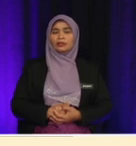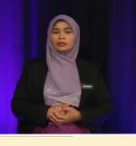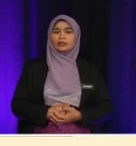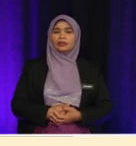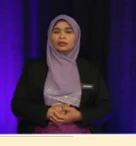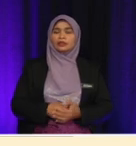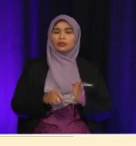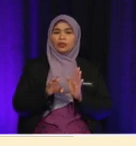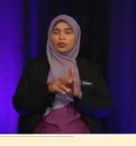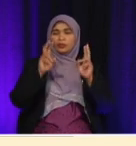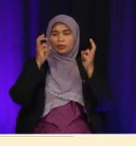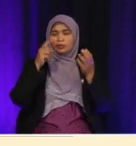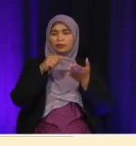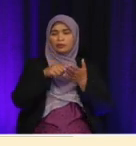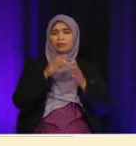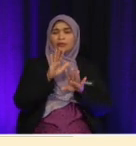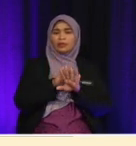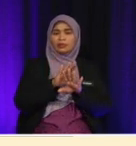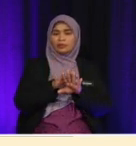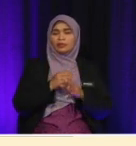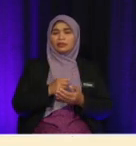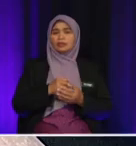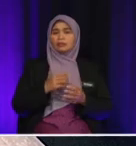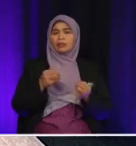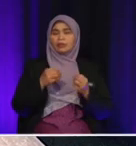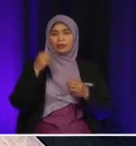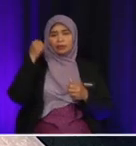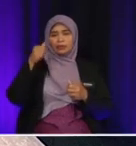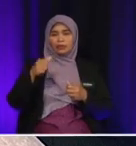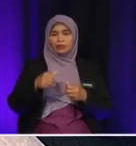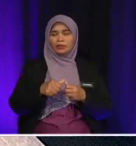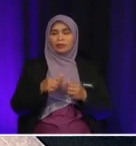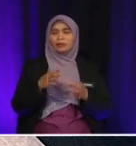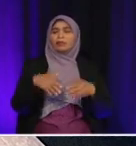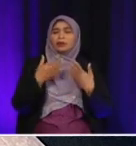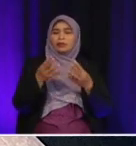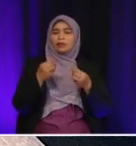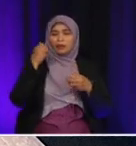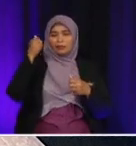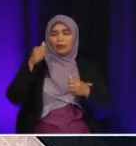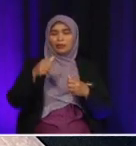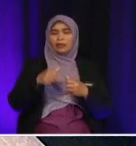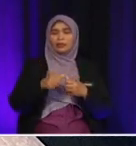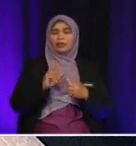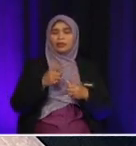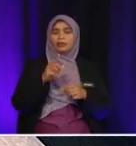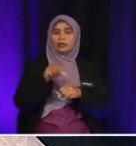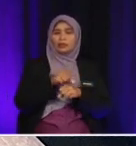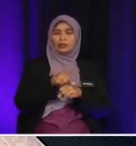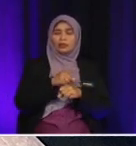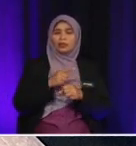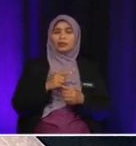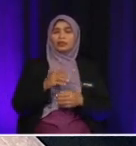tajuk ni banyak sangat kan fakta banyak sangat nak ingat macam mana ing macam mana nak ingat kita gunakan kaedah